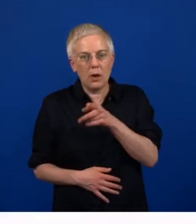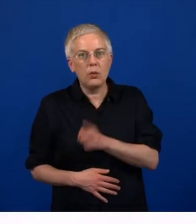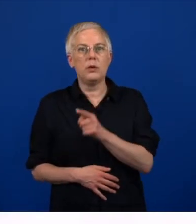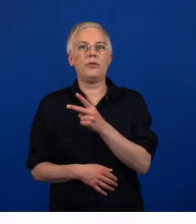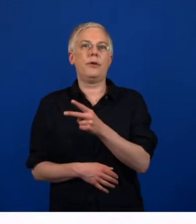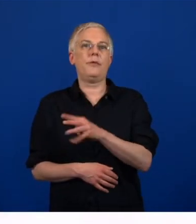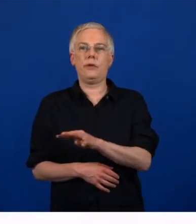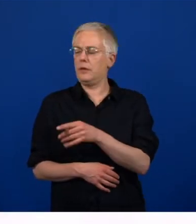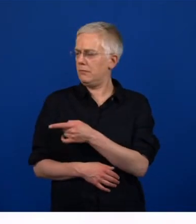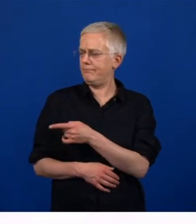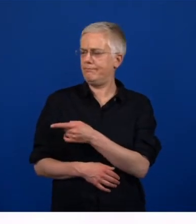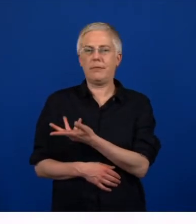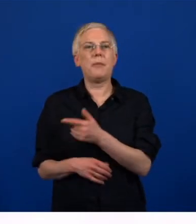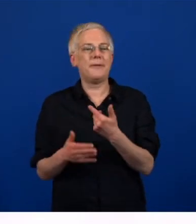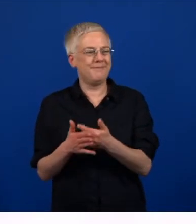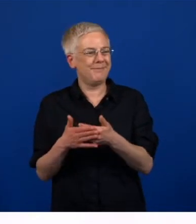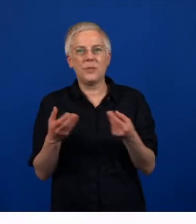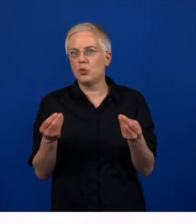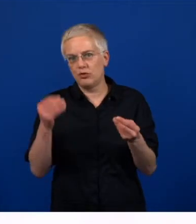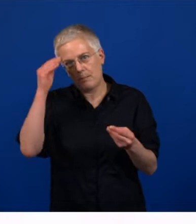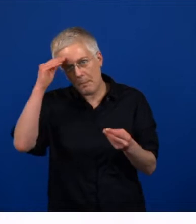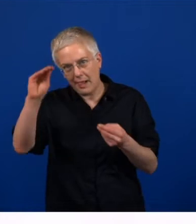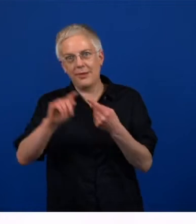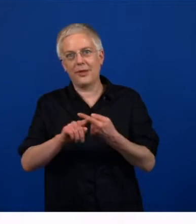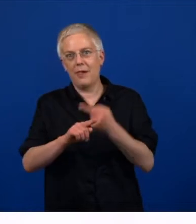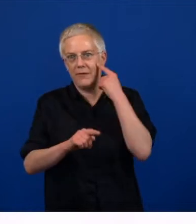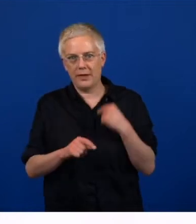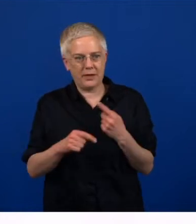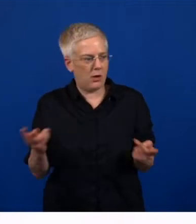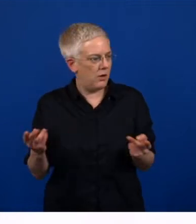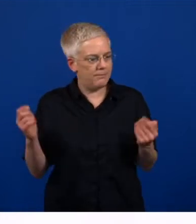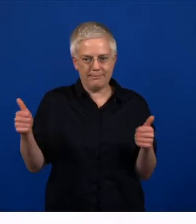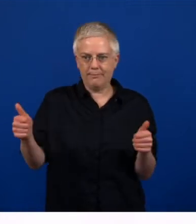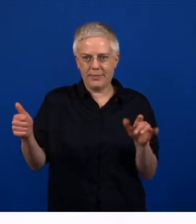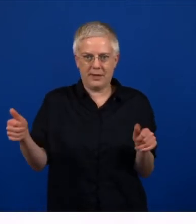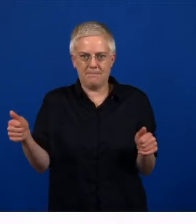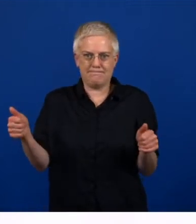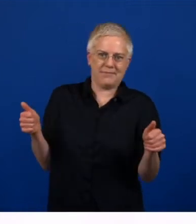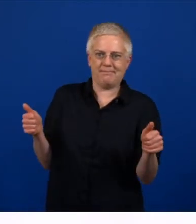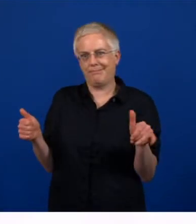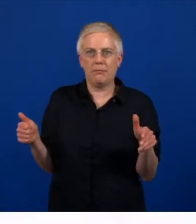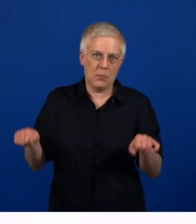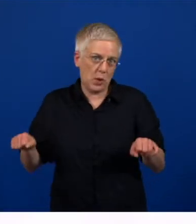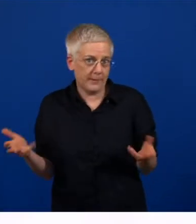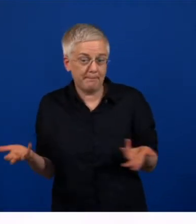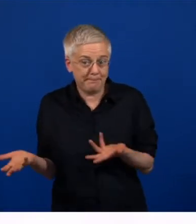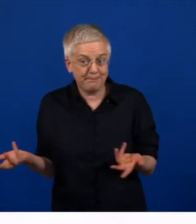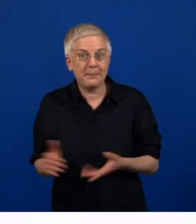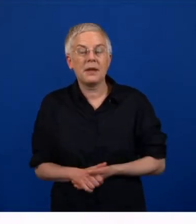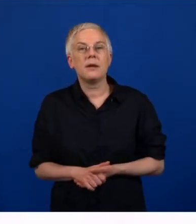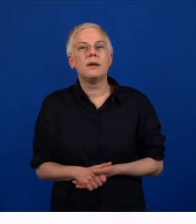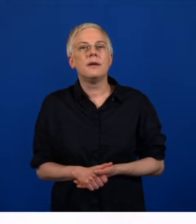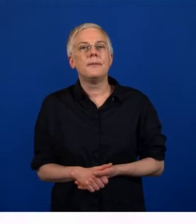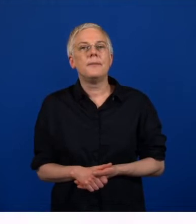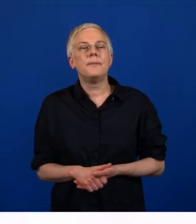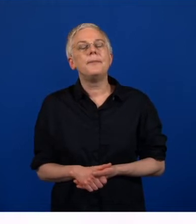ein Verzug in der Registrierung beim Robert-Koch-Institut sein. Wir haben seit